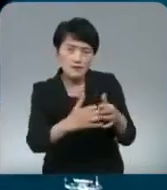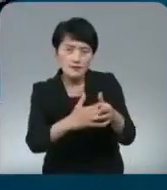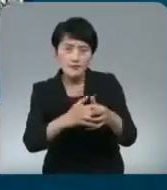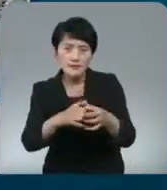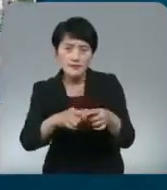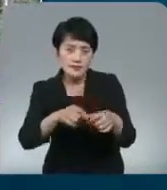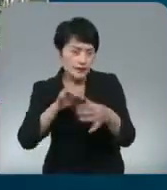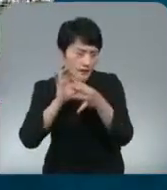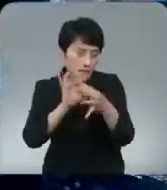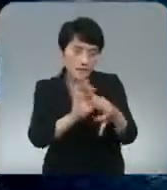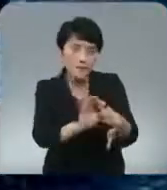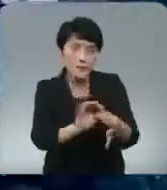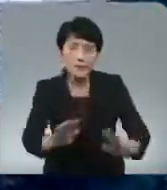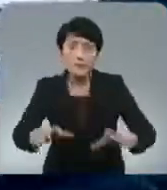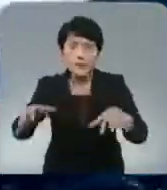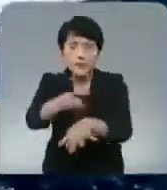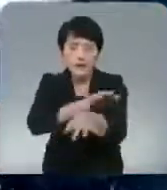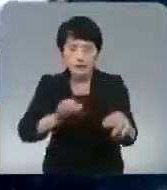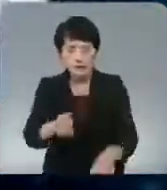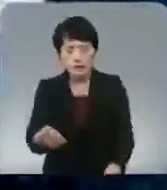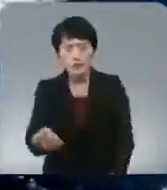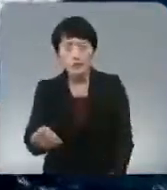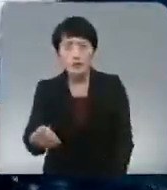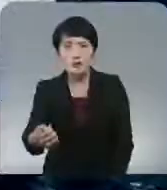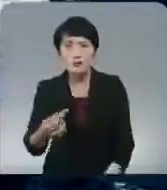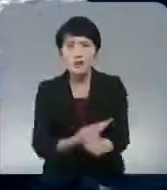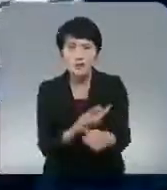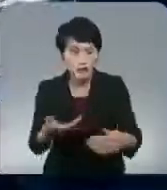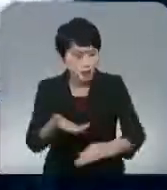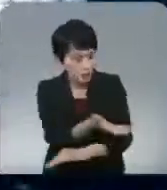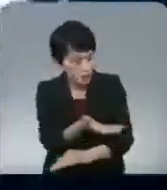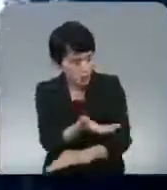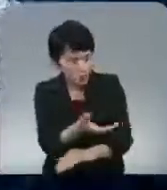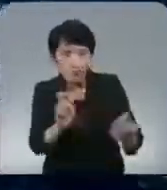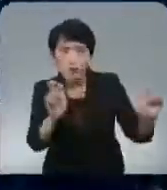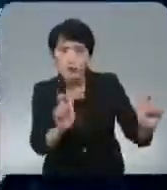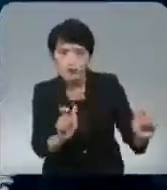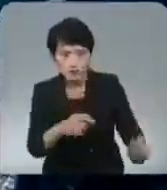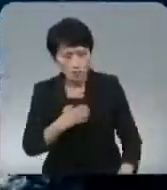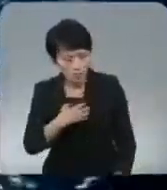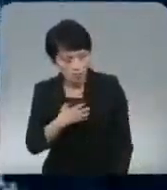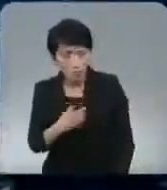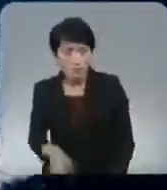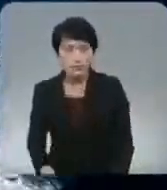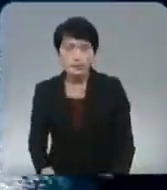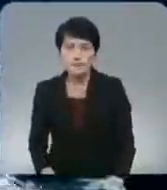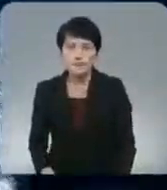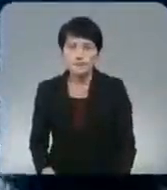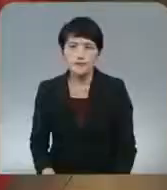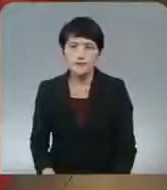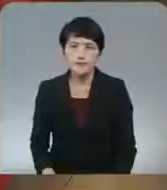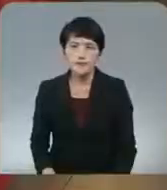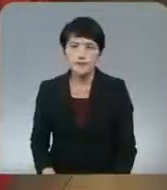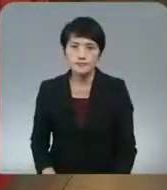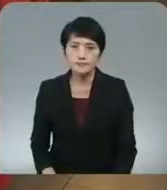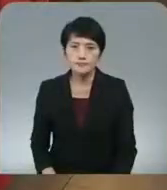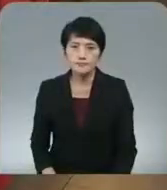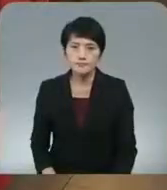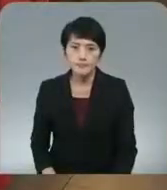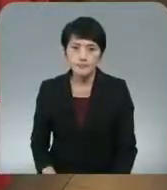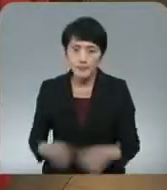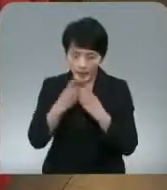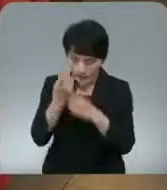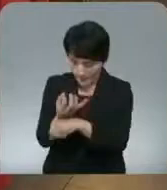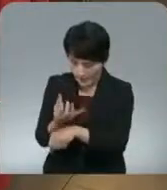строительство на два и четыре десятые процента потребительская активность уменьшилась на полпроцента экспорт